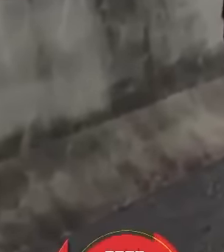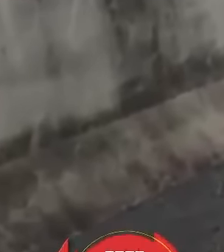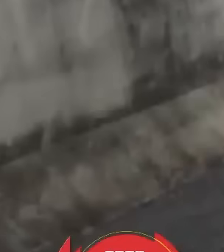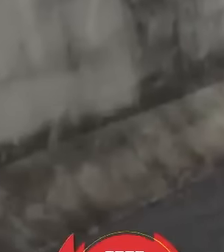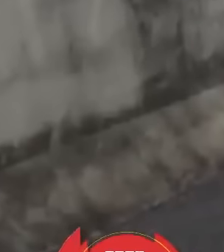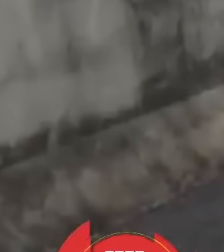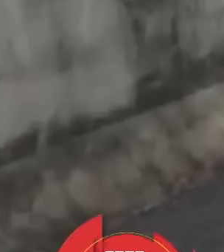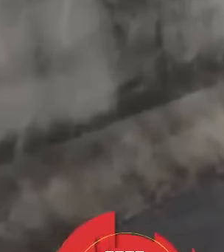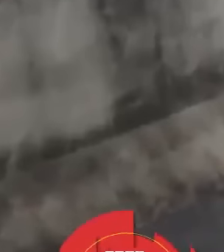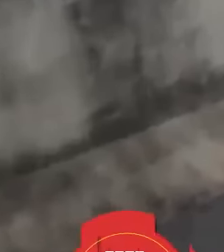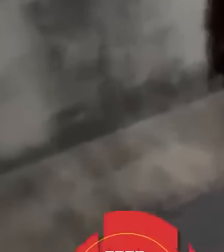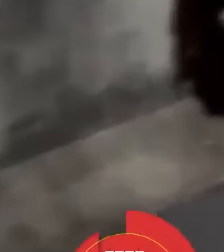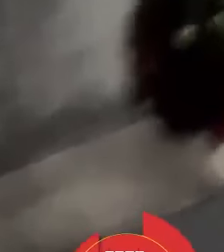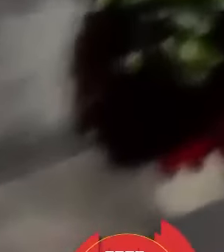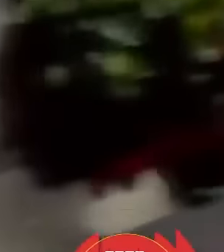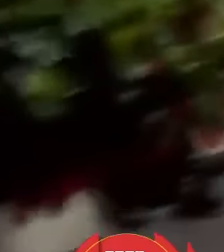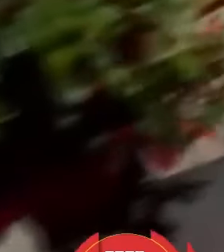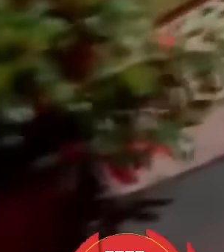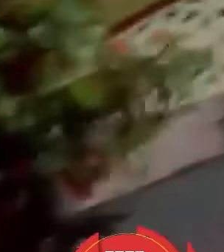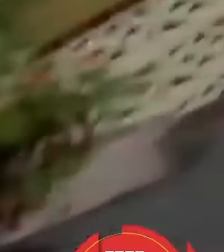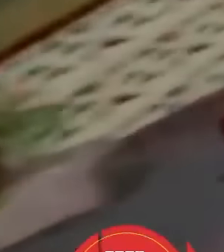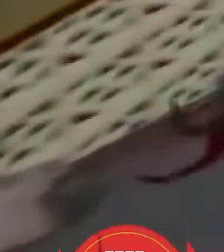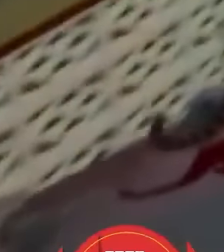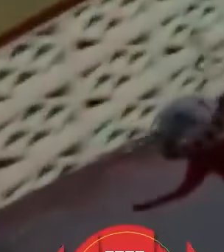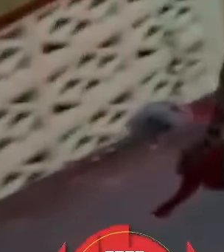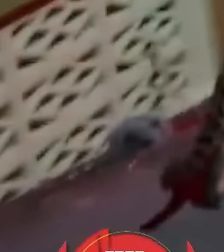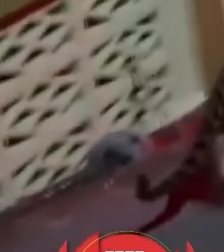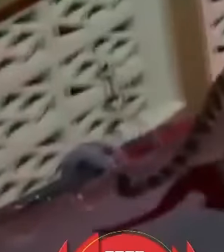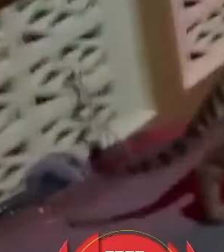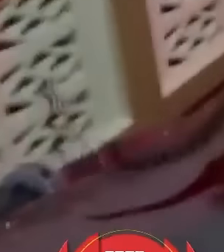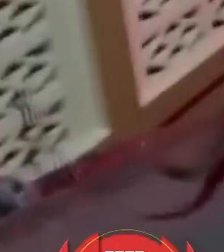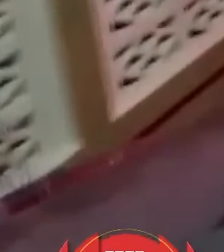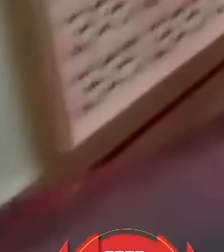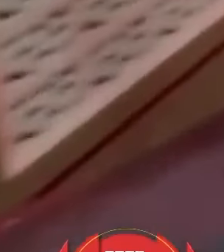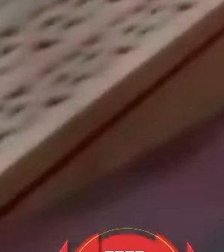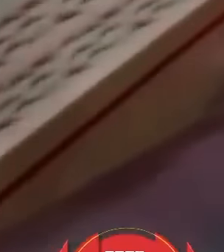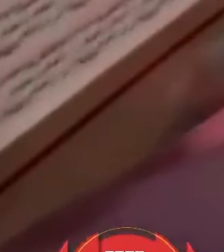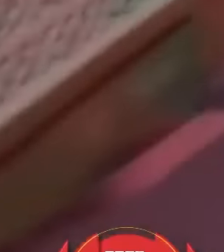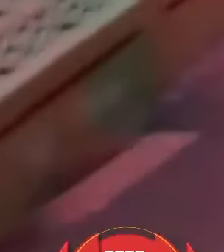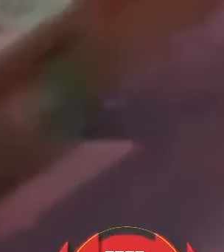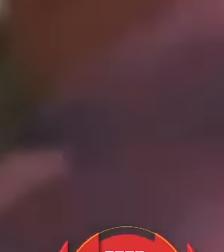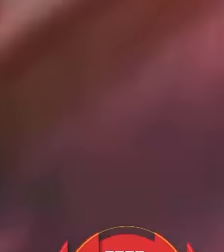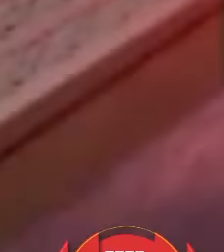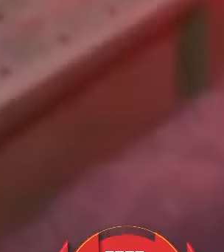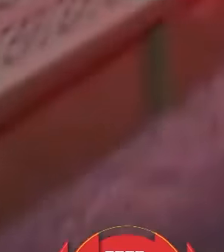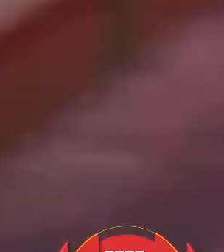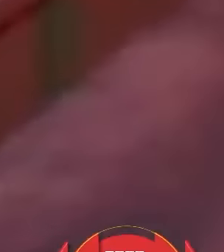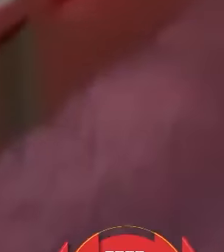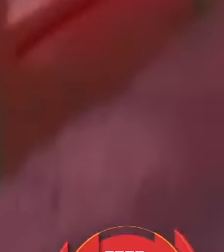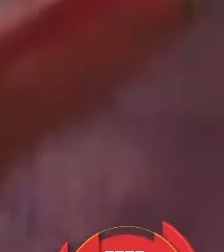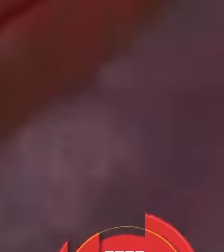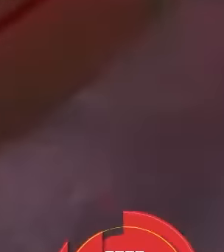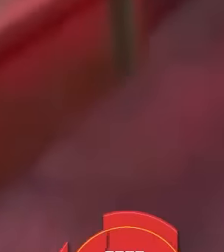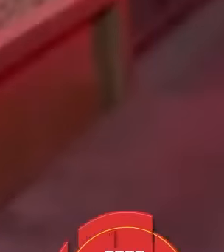อ้ห้ามนี่เฉยๆไม่แน่ใจเลือดเสือหรือสุนัข ห้ามคนหรือเปล่าเมื่อกี้นี้คนอยู่ตรงนั้นด้วยอย่าวิ่งคือไม่รู้ห้ามเ